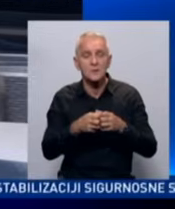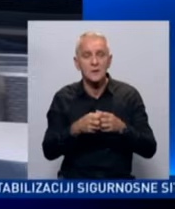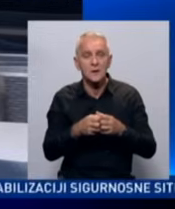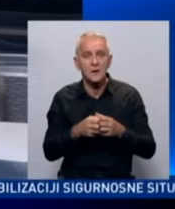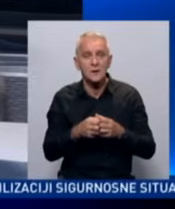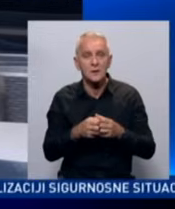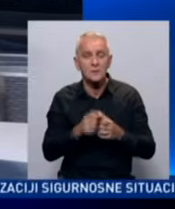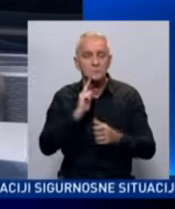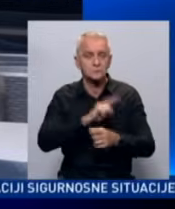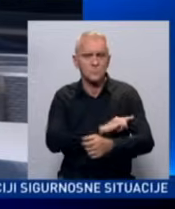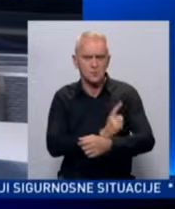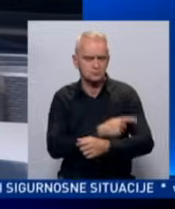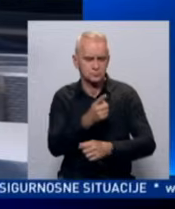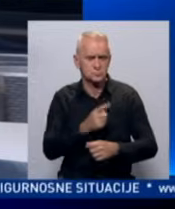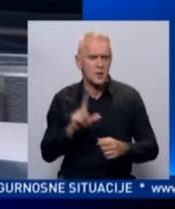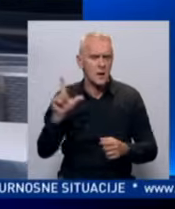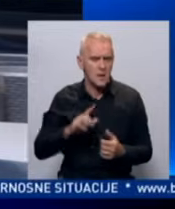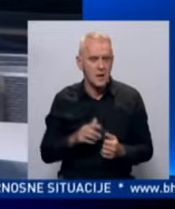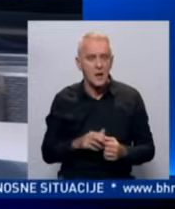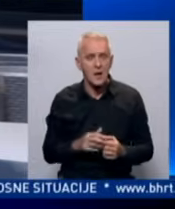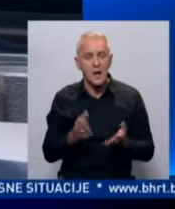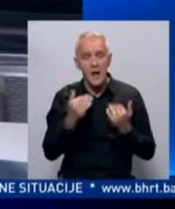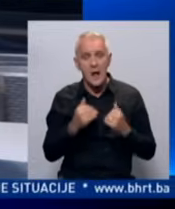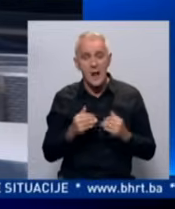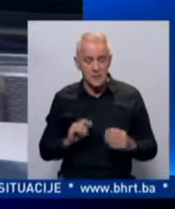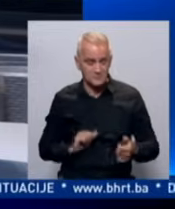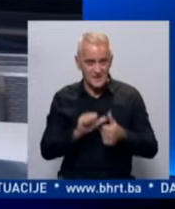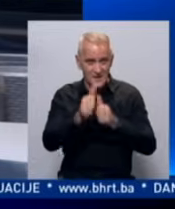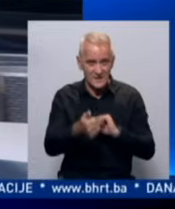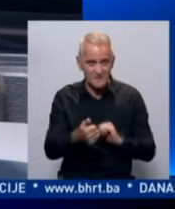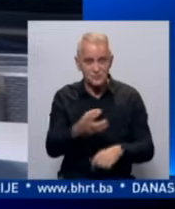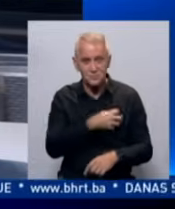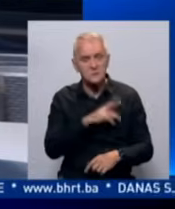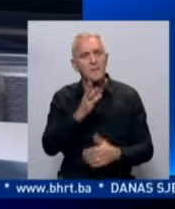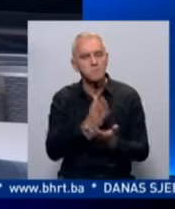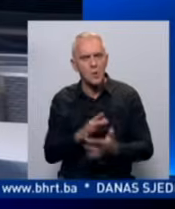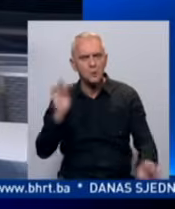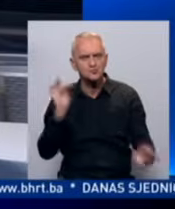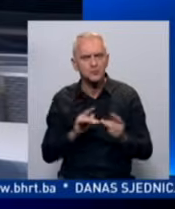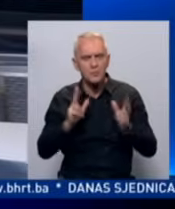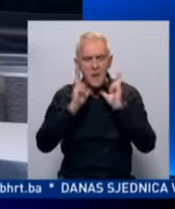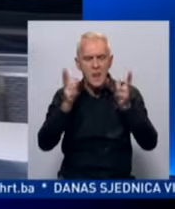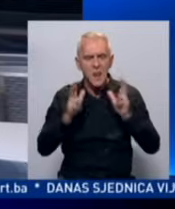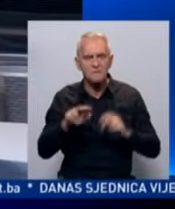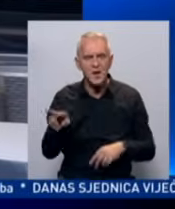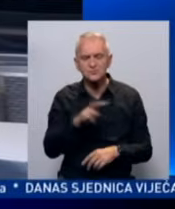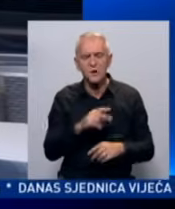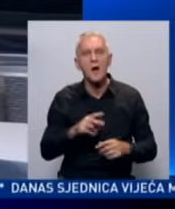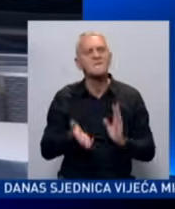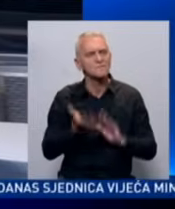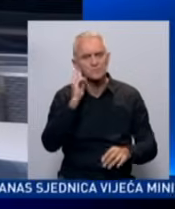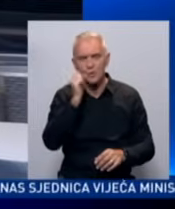drugog pojačini UEFA-inog takmičenja. Nažalost, noć pred revanš meč u Banjaluci su zabilježeni sukobi navijača dva kluba. Više osoba je